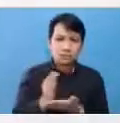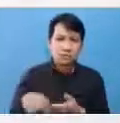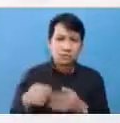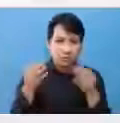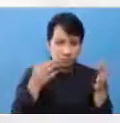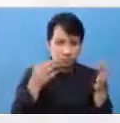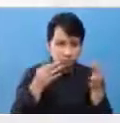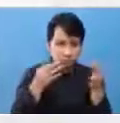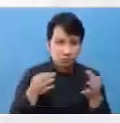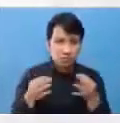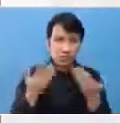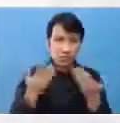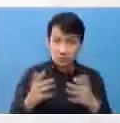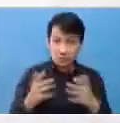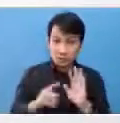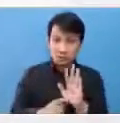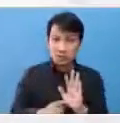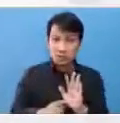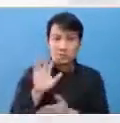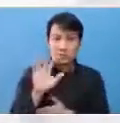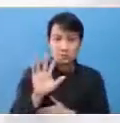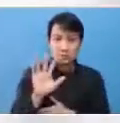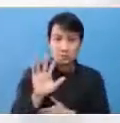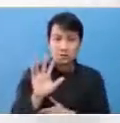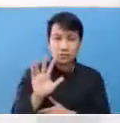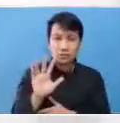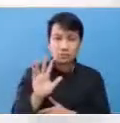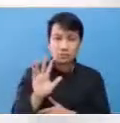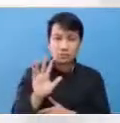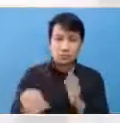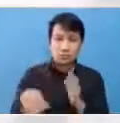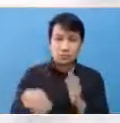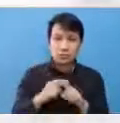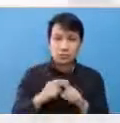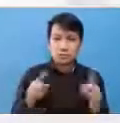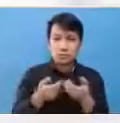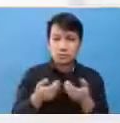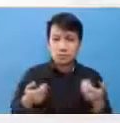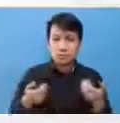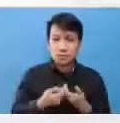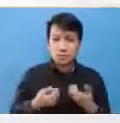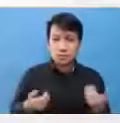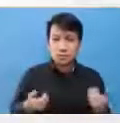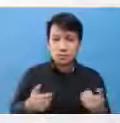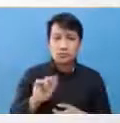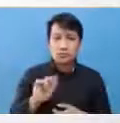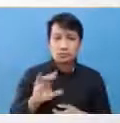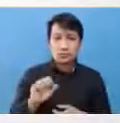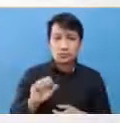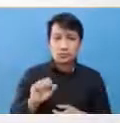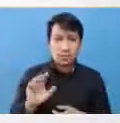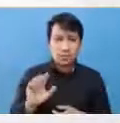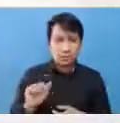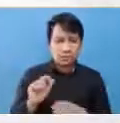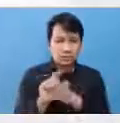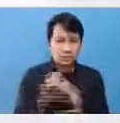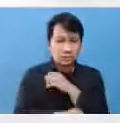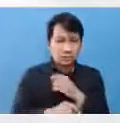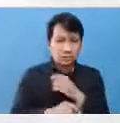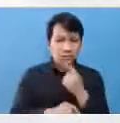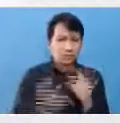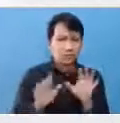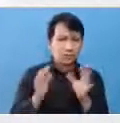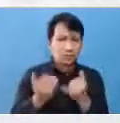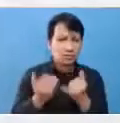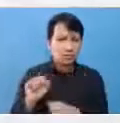suspect na nahulihan ng 10 gramo ng shabu. Isa pang babaeng suspect ang timbog sa isang subdivision sa Barangay Market View pasado alas